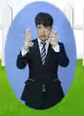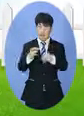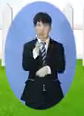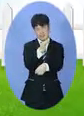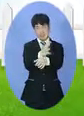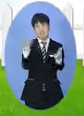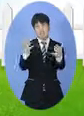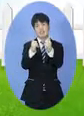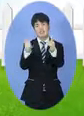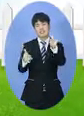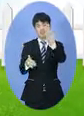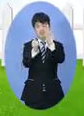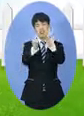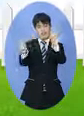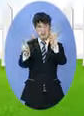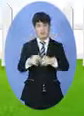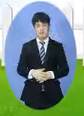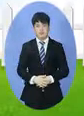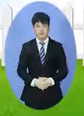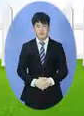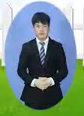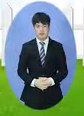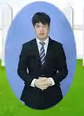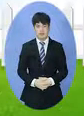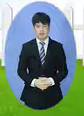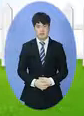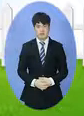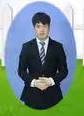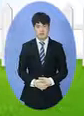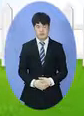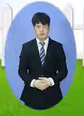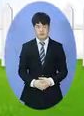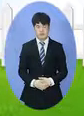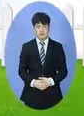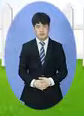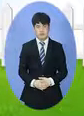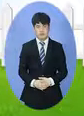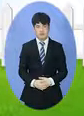주식회사 세영에서 제조 관련 단순 종사원 1명을 모집합니다.